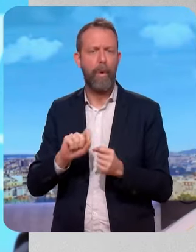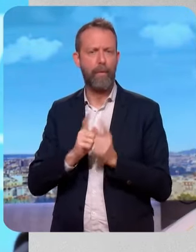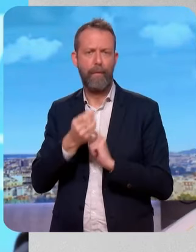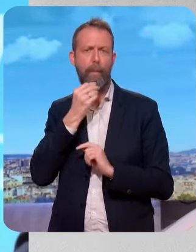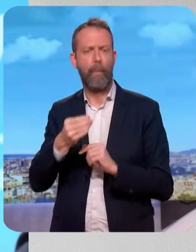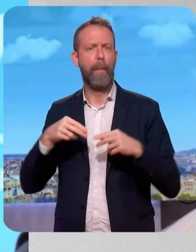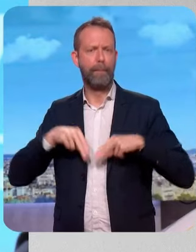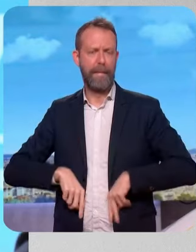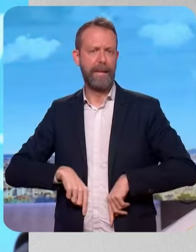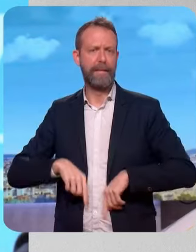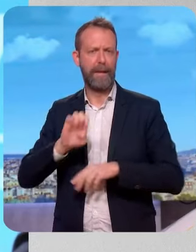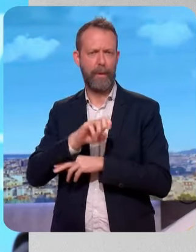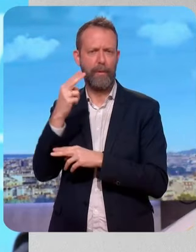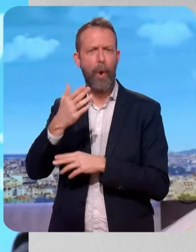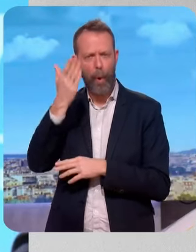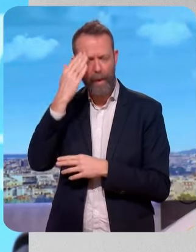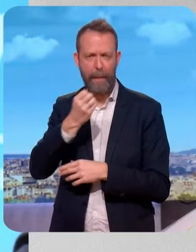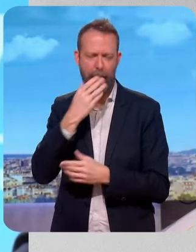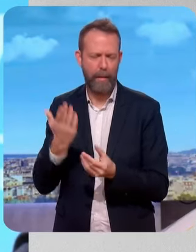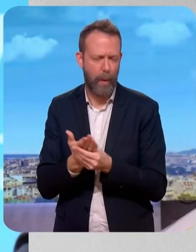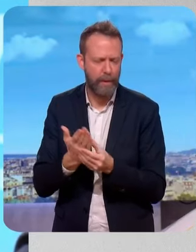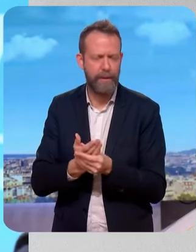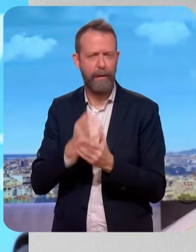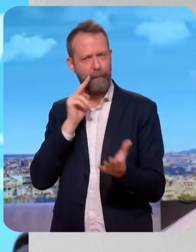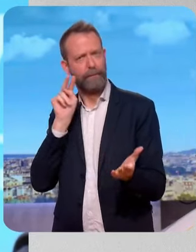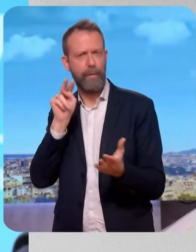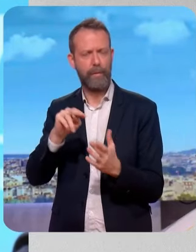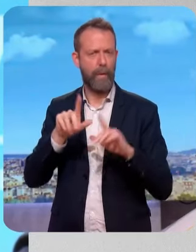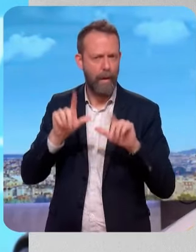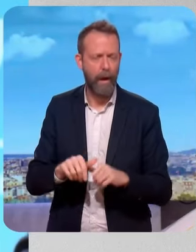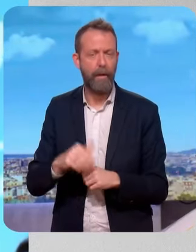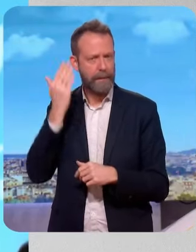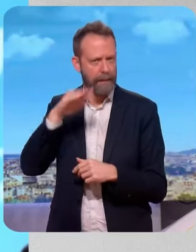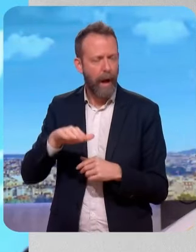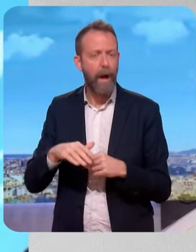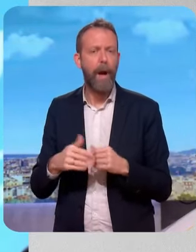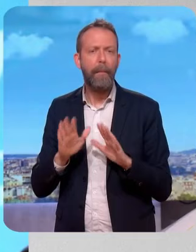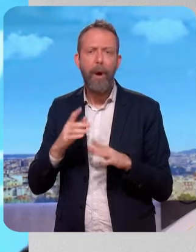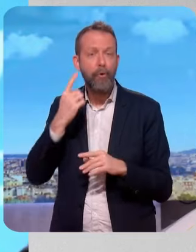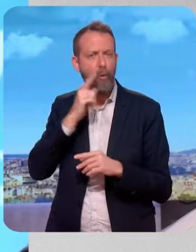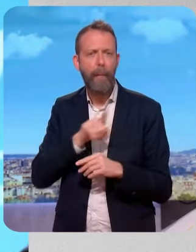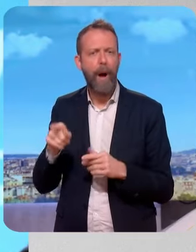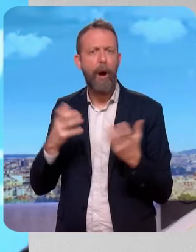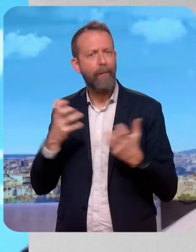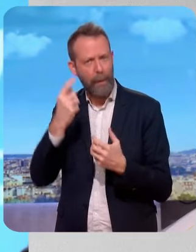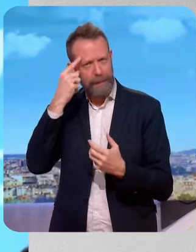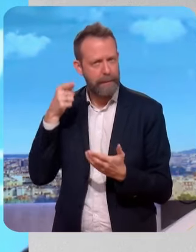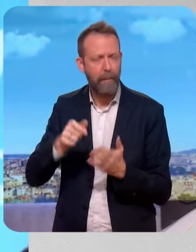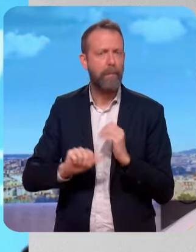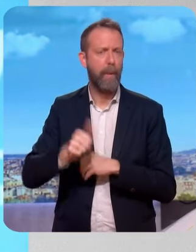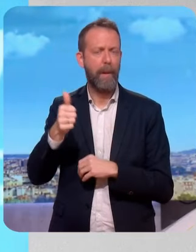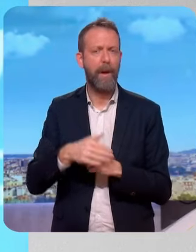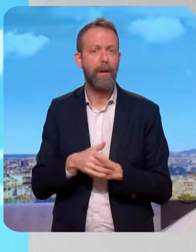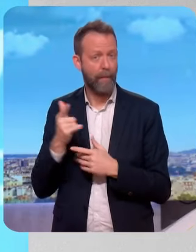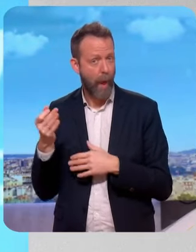de l'Éducation nationale. Il connaît parfaitement ses sujets. Il a une vision sur la question. Mais je ne crois pas que ça soit sa préoccupation première